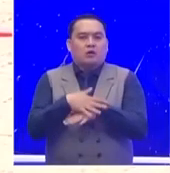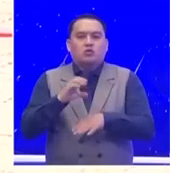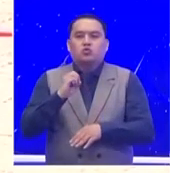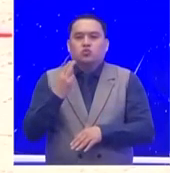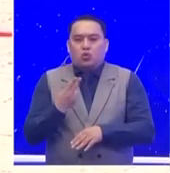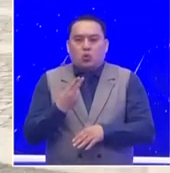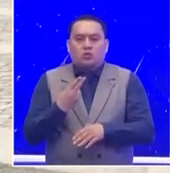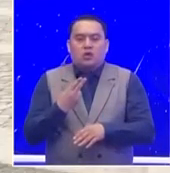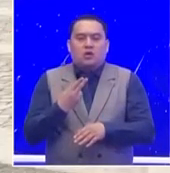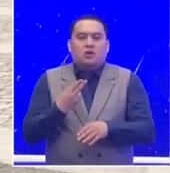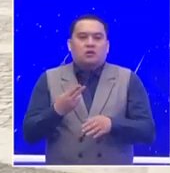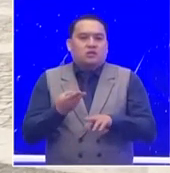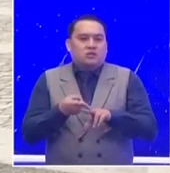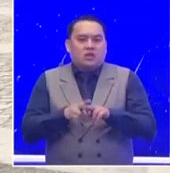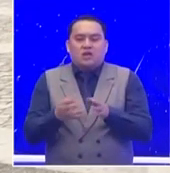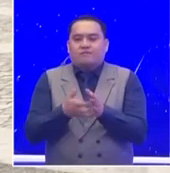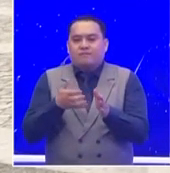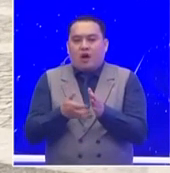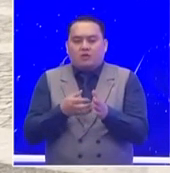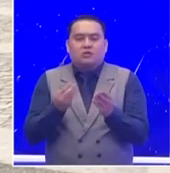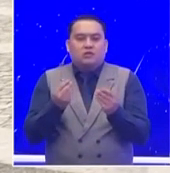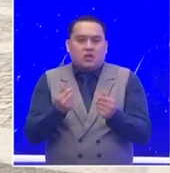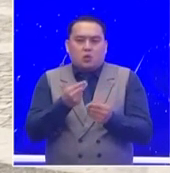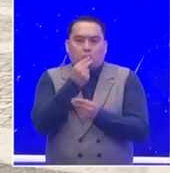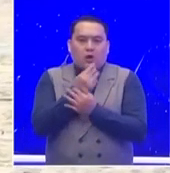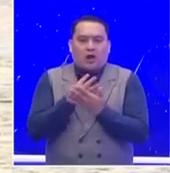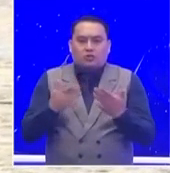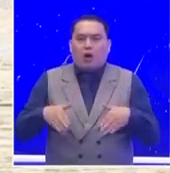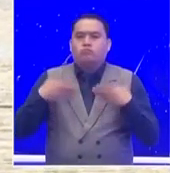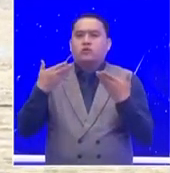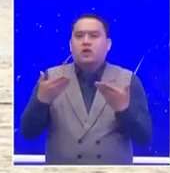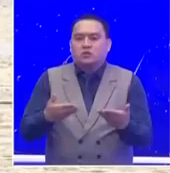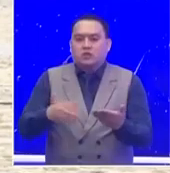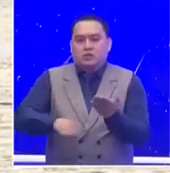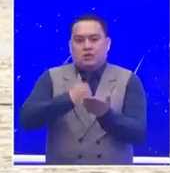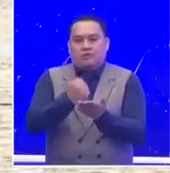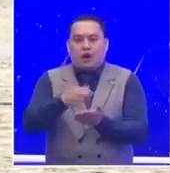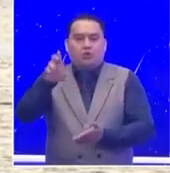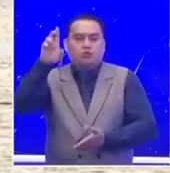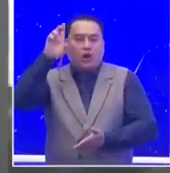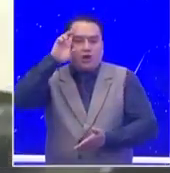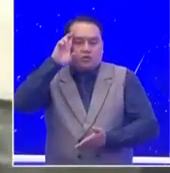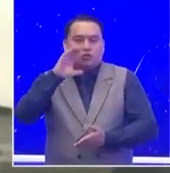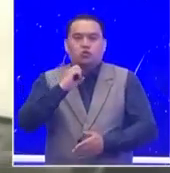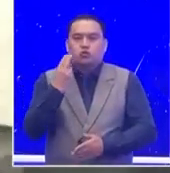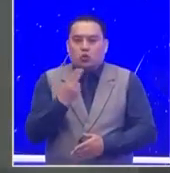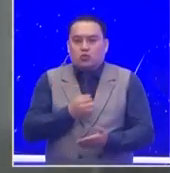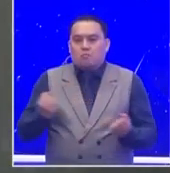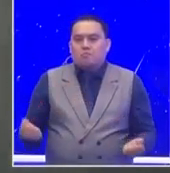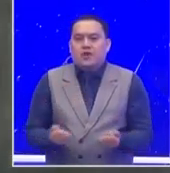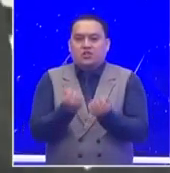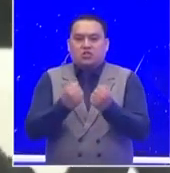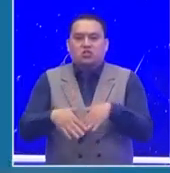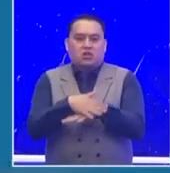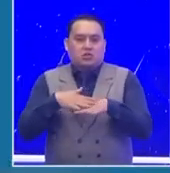социальным. Бьет по карману простого народа. А потому основной блок обращения главы государства посвящен социальной поддержке